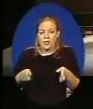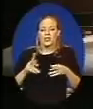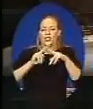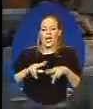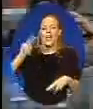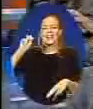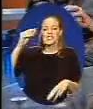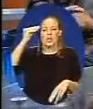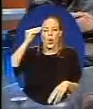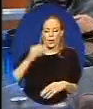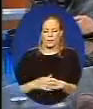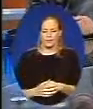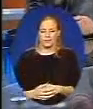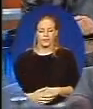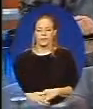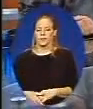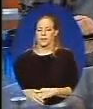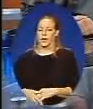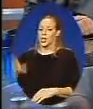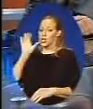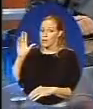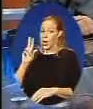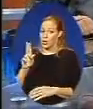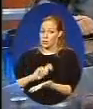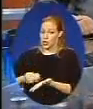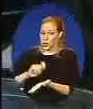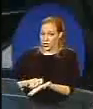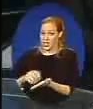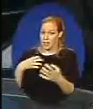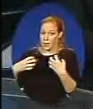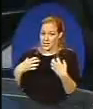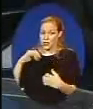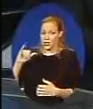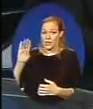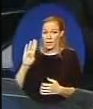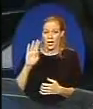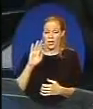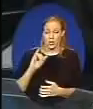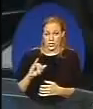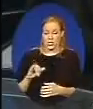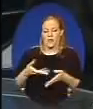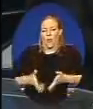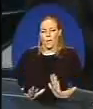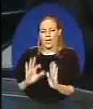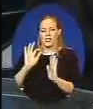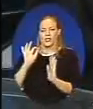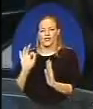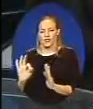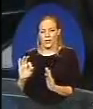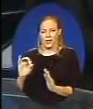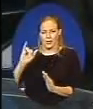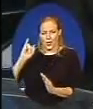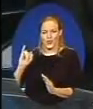נזכור. תשמע, רוני, הרי בעצם מי שכותב את המחזה יוסף בר יוסף הוא בנו של יהושע בר יוסף. אי אפשר לנתק את האדם מהביוגרפיה